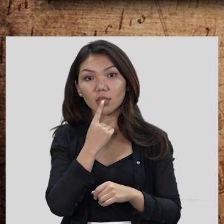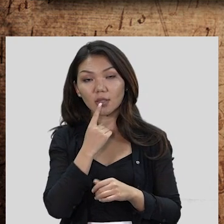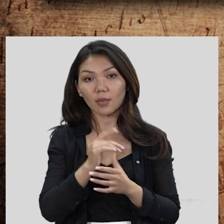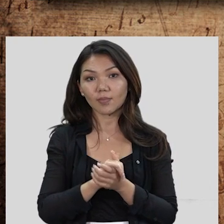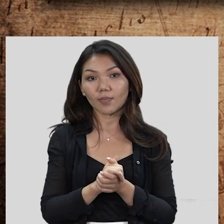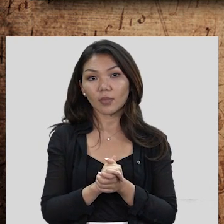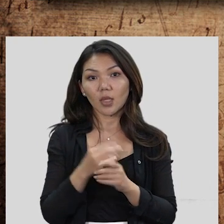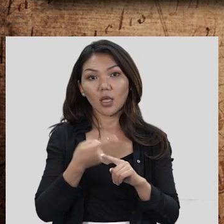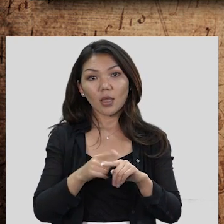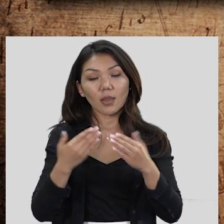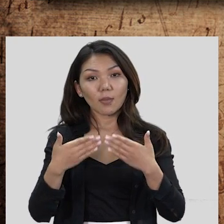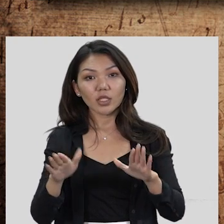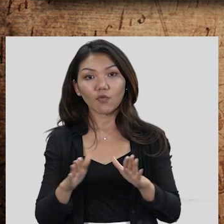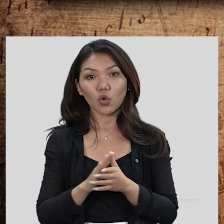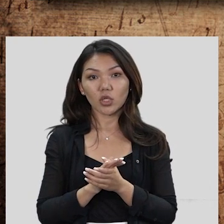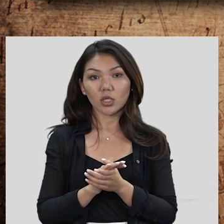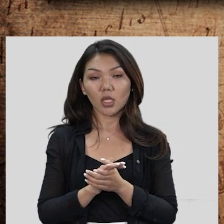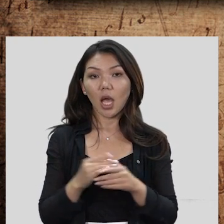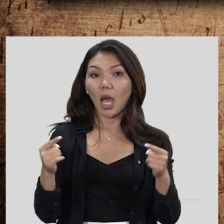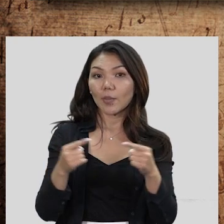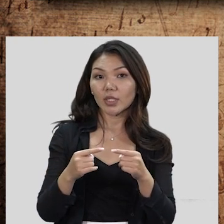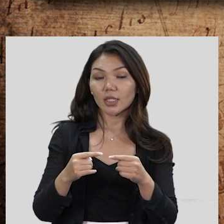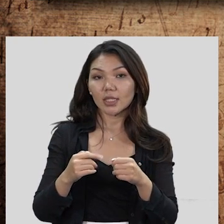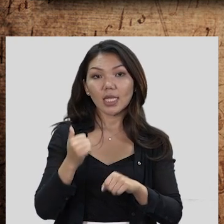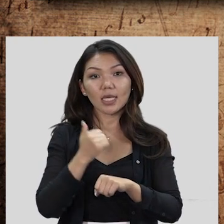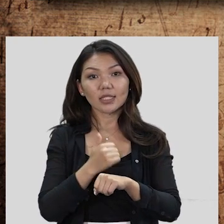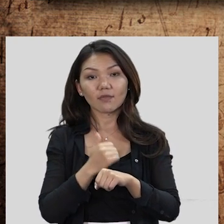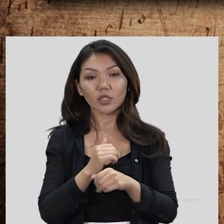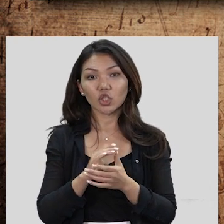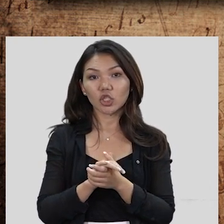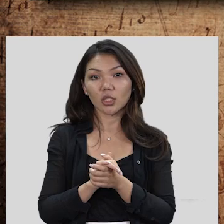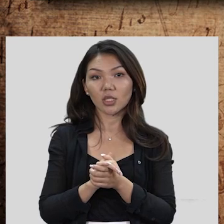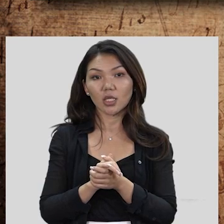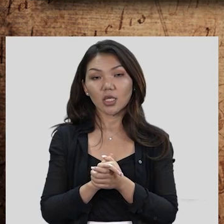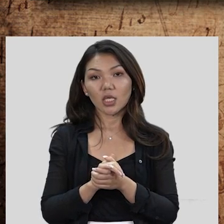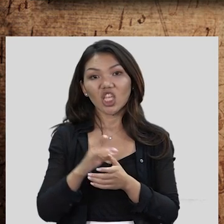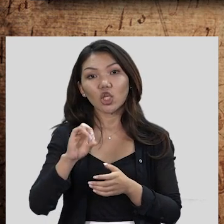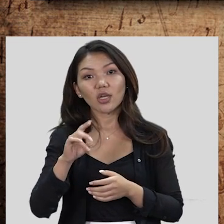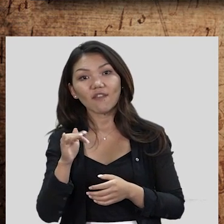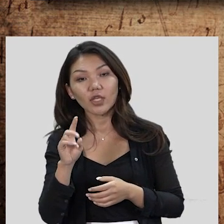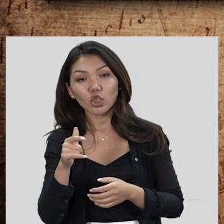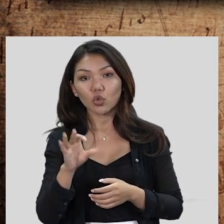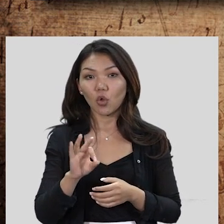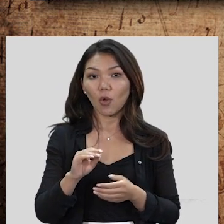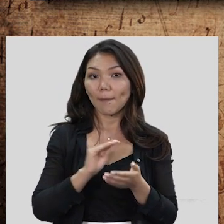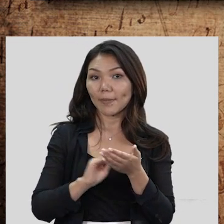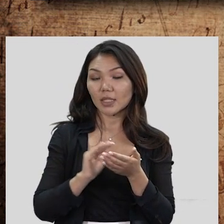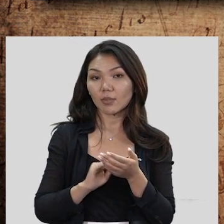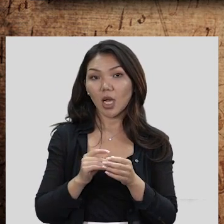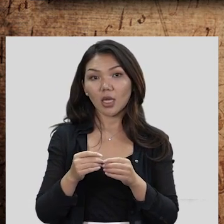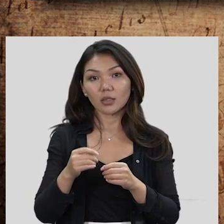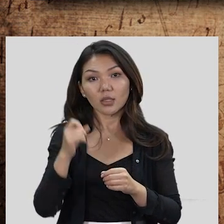надписи позволило определить основные черты иероглифического письма и расшифровать его большое количество словарей